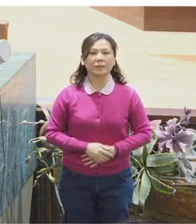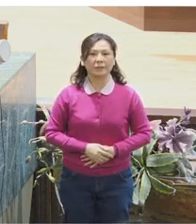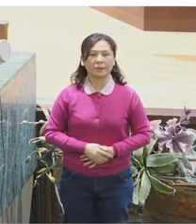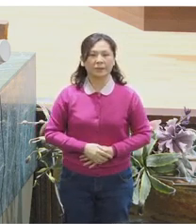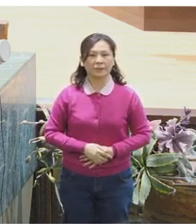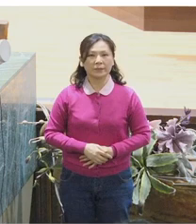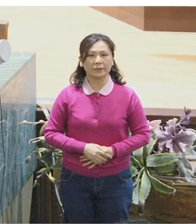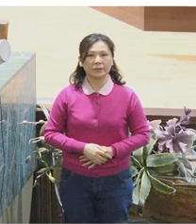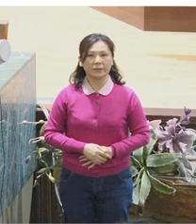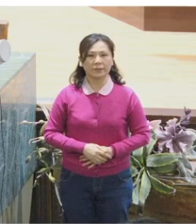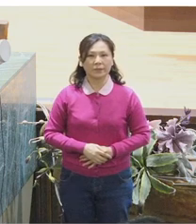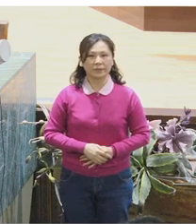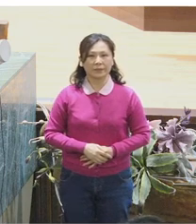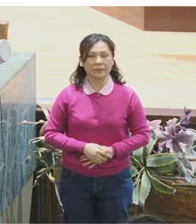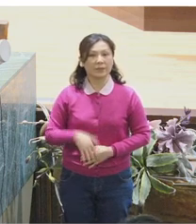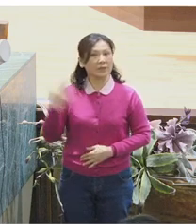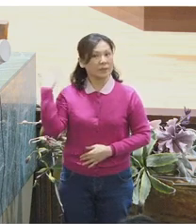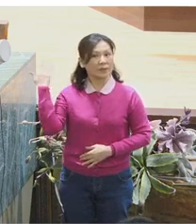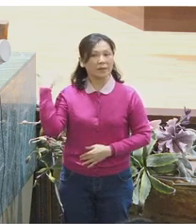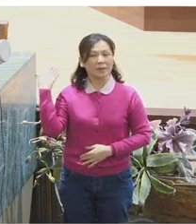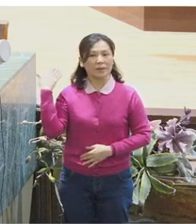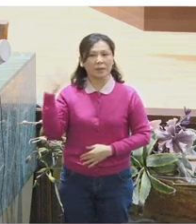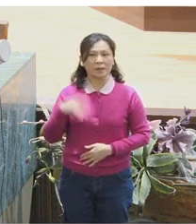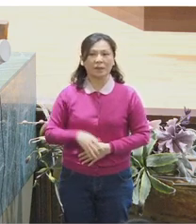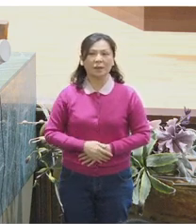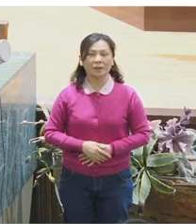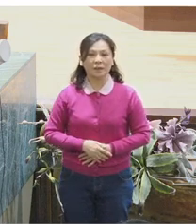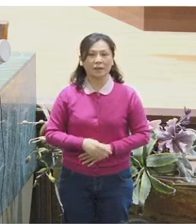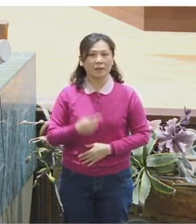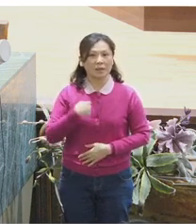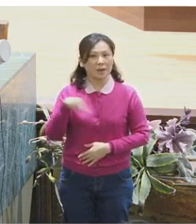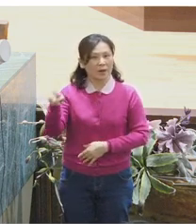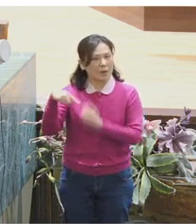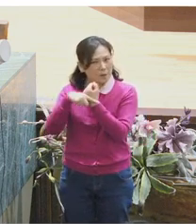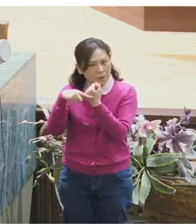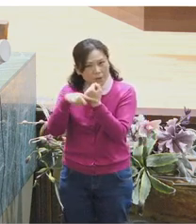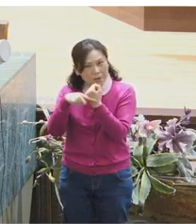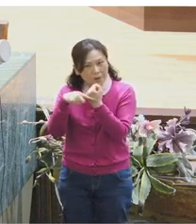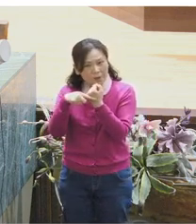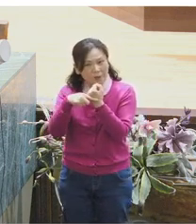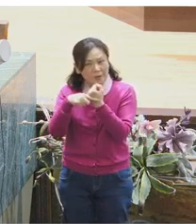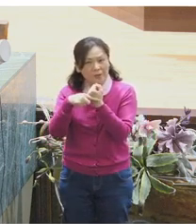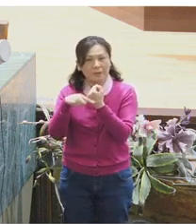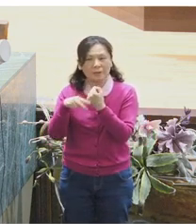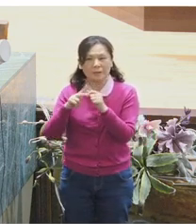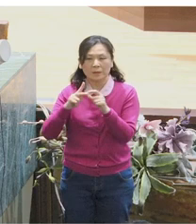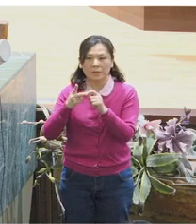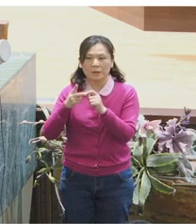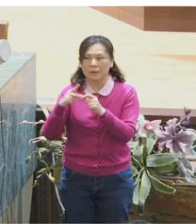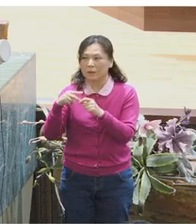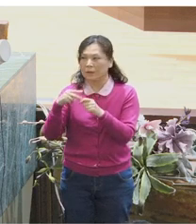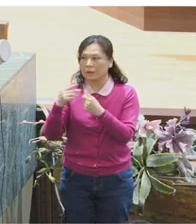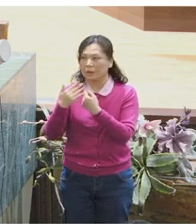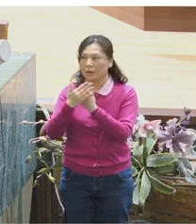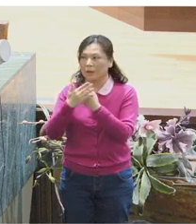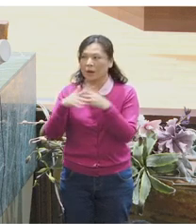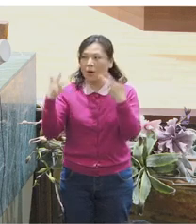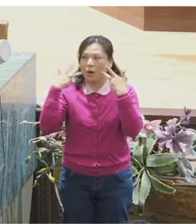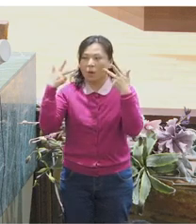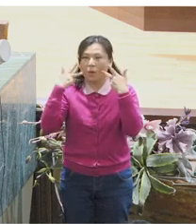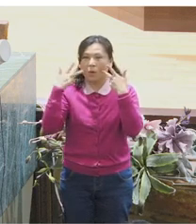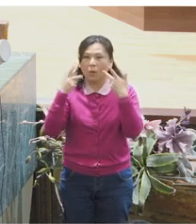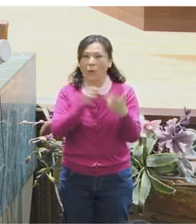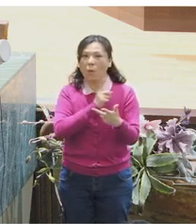实当时主要去做的研究主要是跟原住民自治有关的议题。好，那